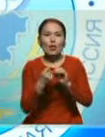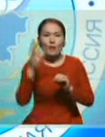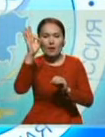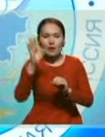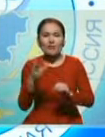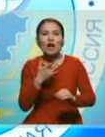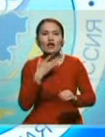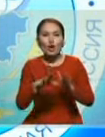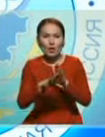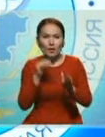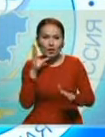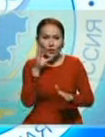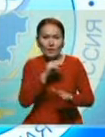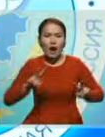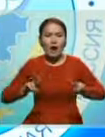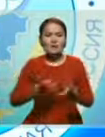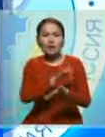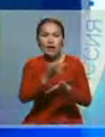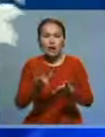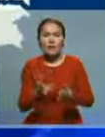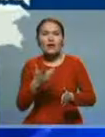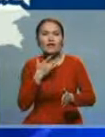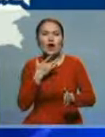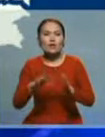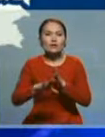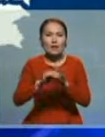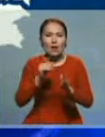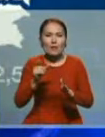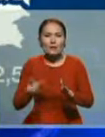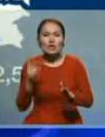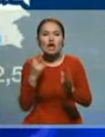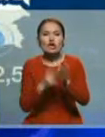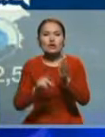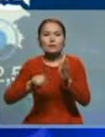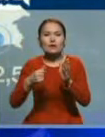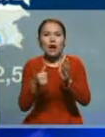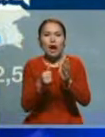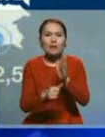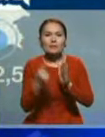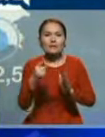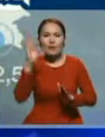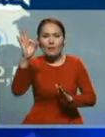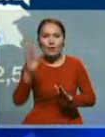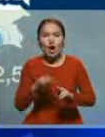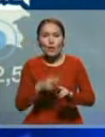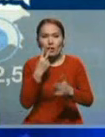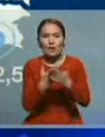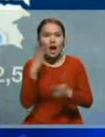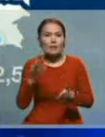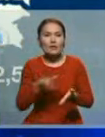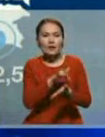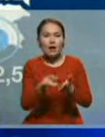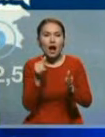82,11% дауыс берген. Елордамыз Астанада дауыс беруші азаматтардың саны 70,61%, ал бұл көрсеткіш Алматы